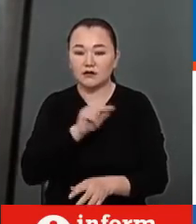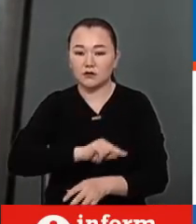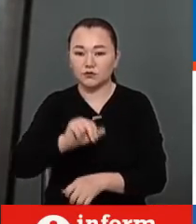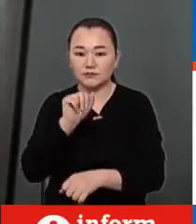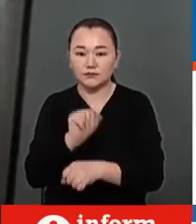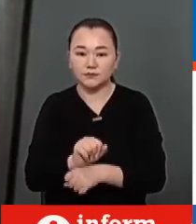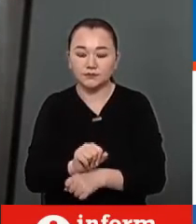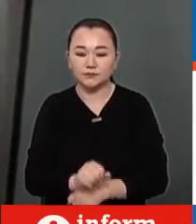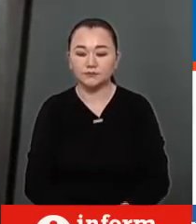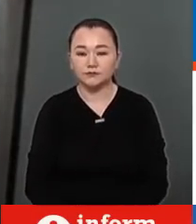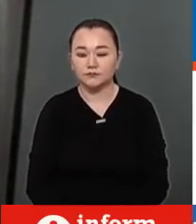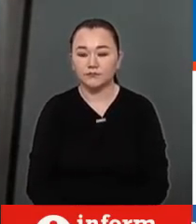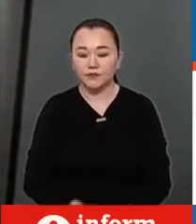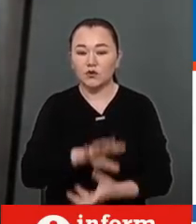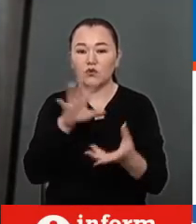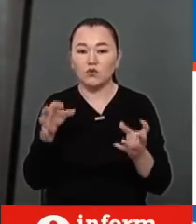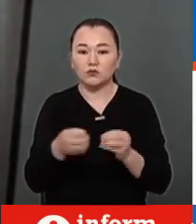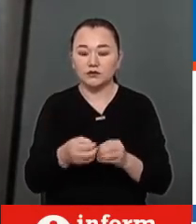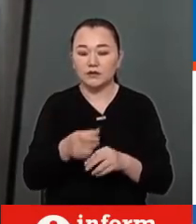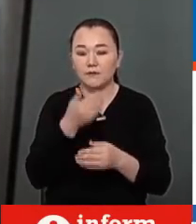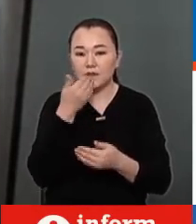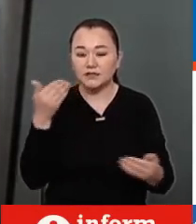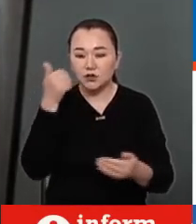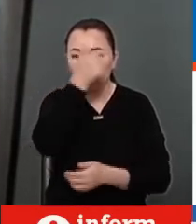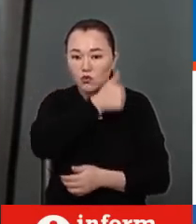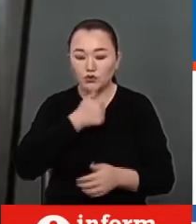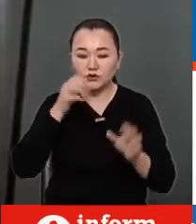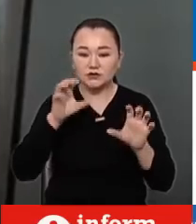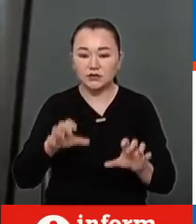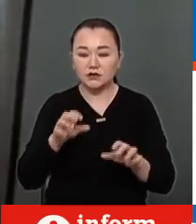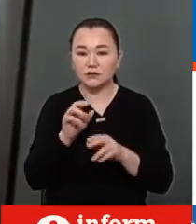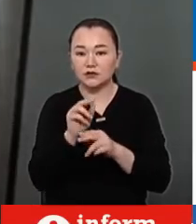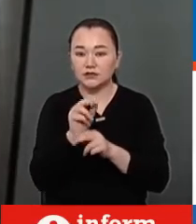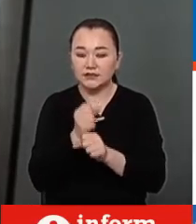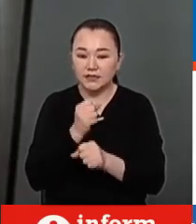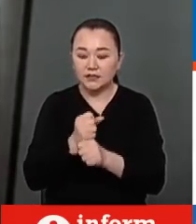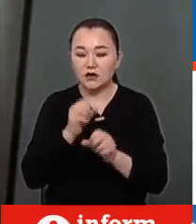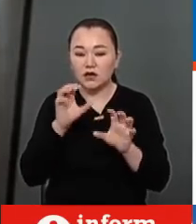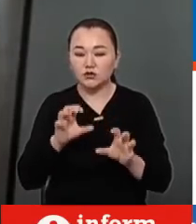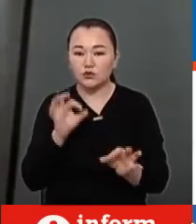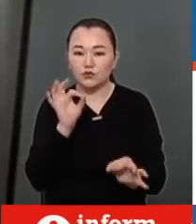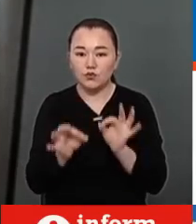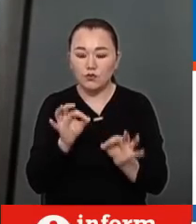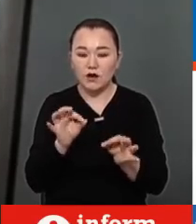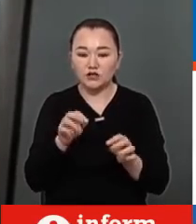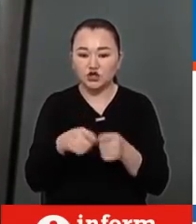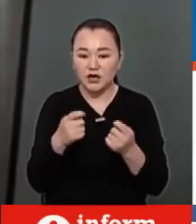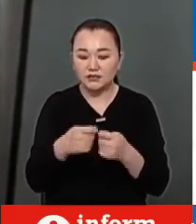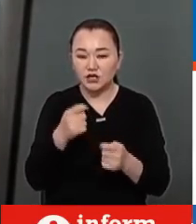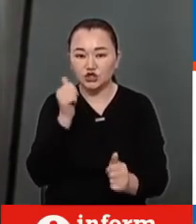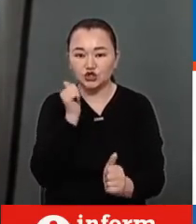тоқтатады. Жалпы соңғы жылдары заң шығарушы органның konstitusiya normalarının buzuğu jilep